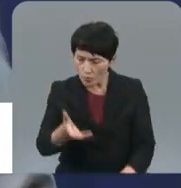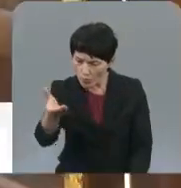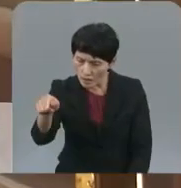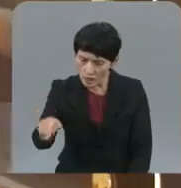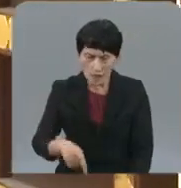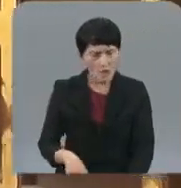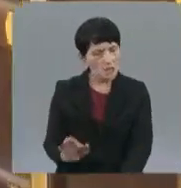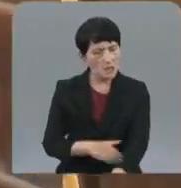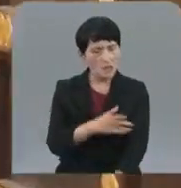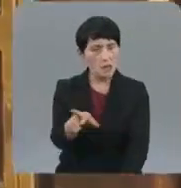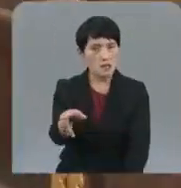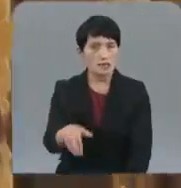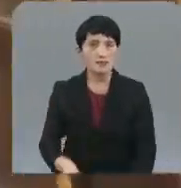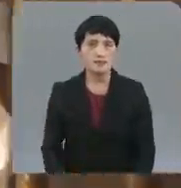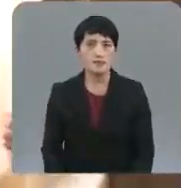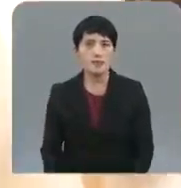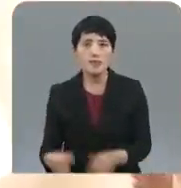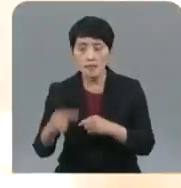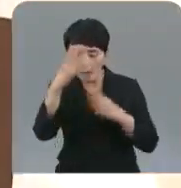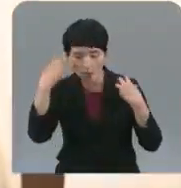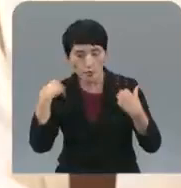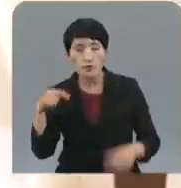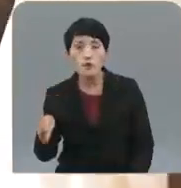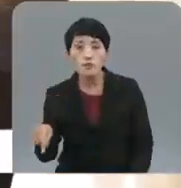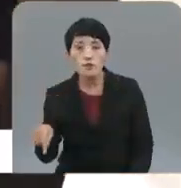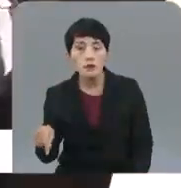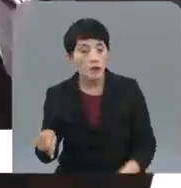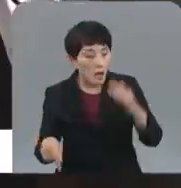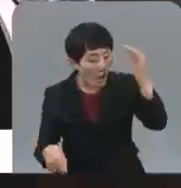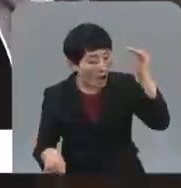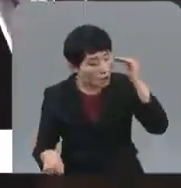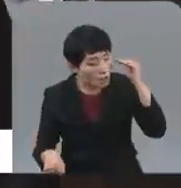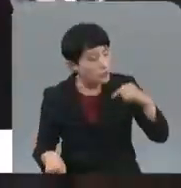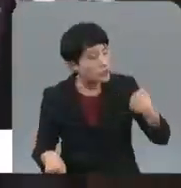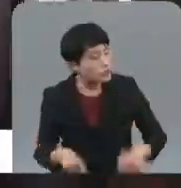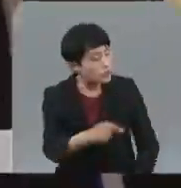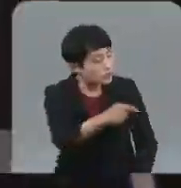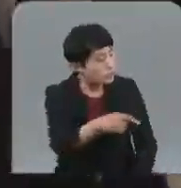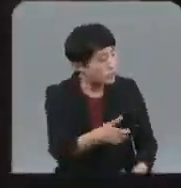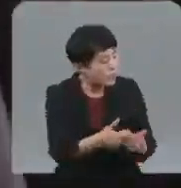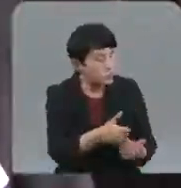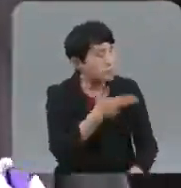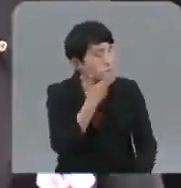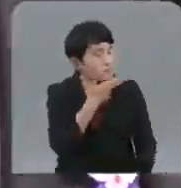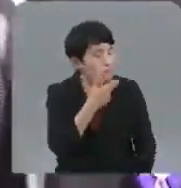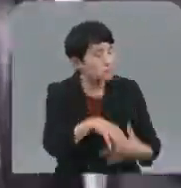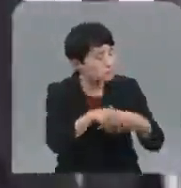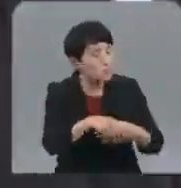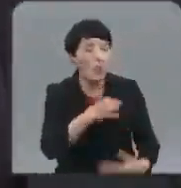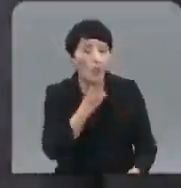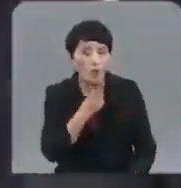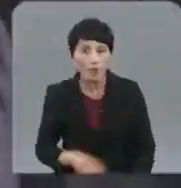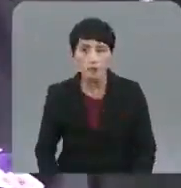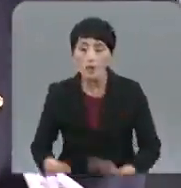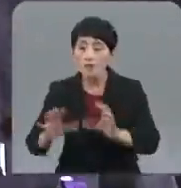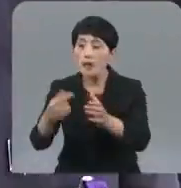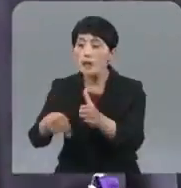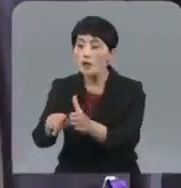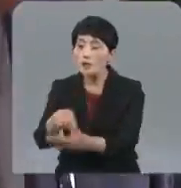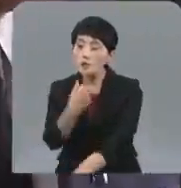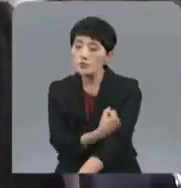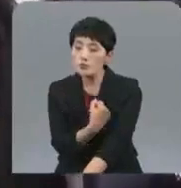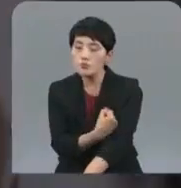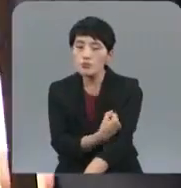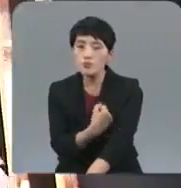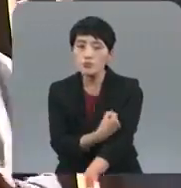levent le gouvernement chinois a vivement critiqué l'envoi de l'offrandre Paris Kishida enfin Tokyo a pour sa part indiquer que